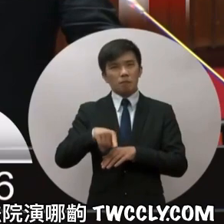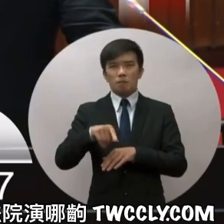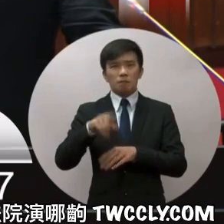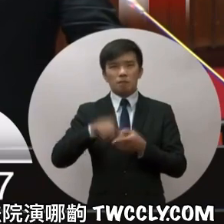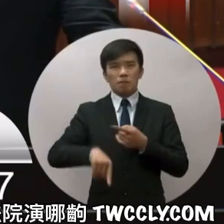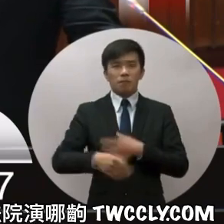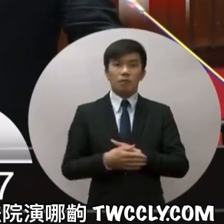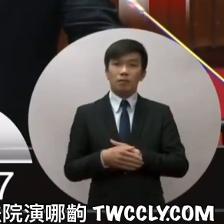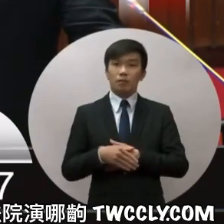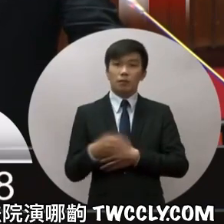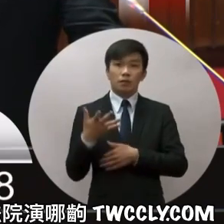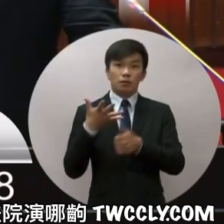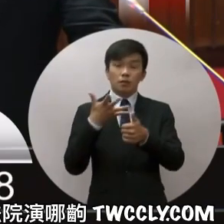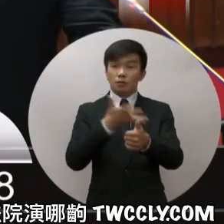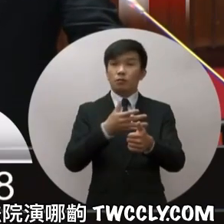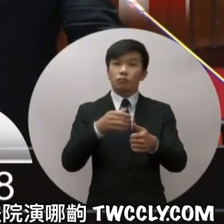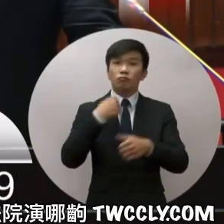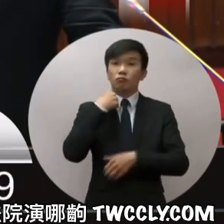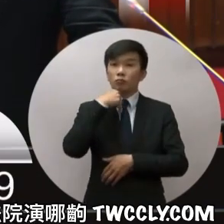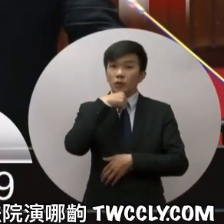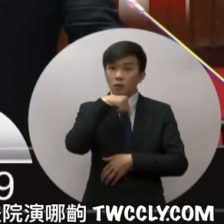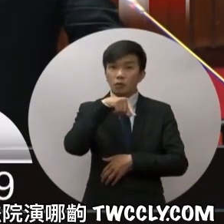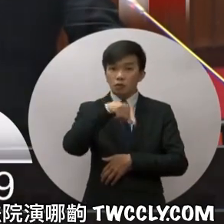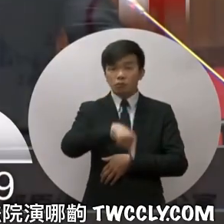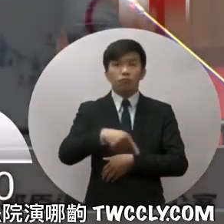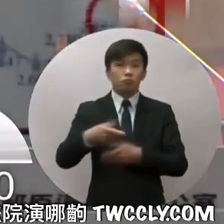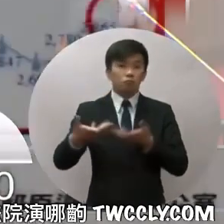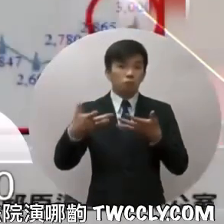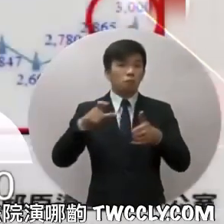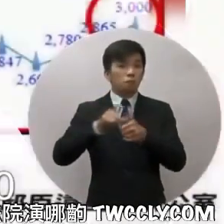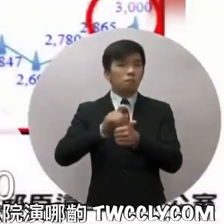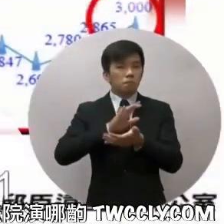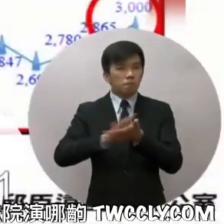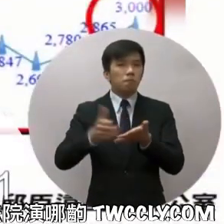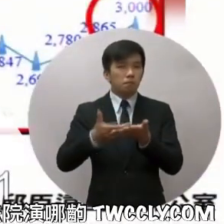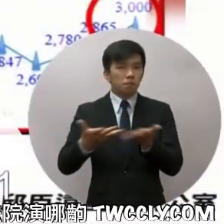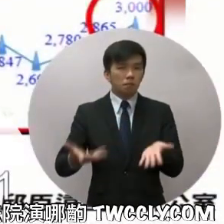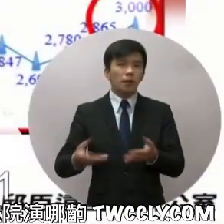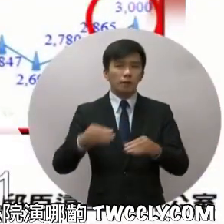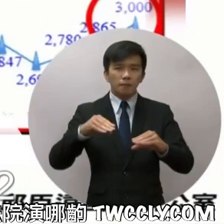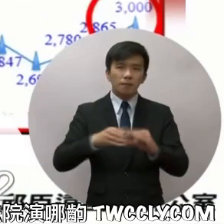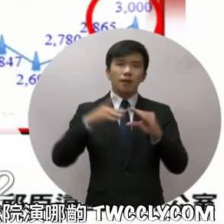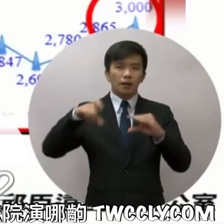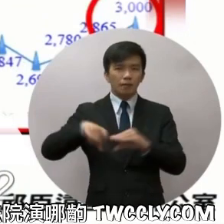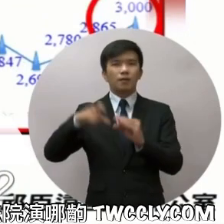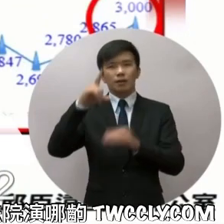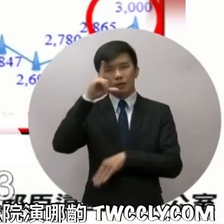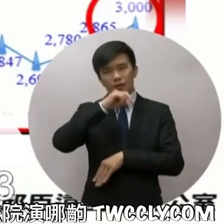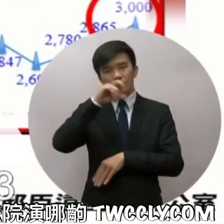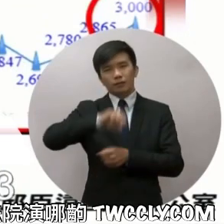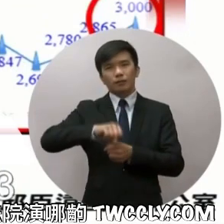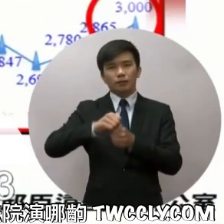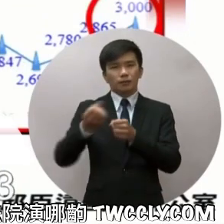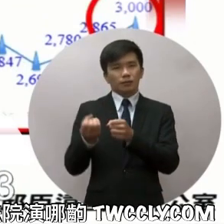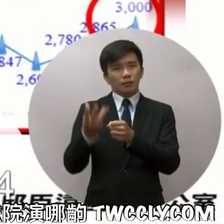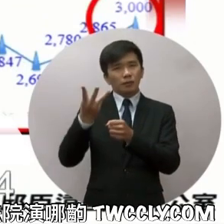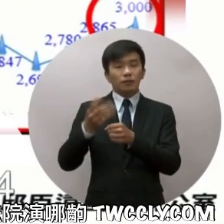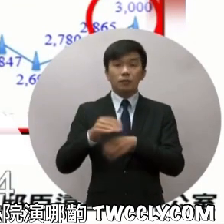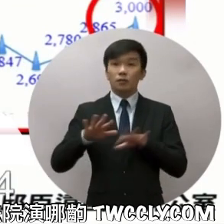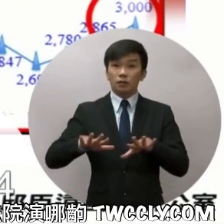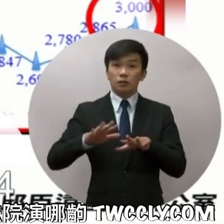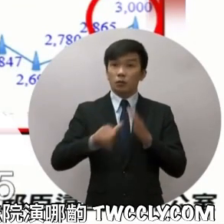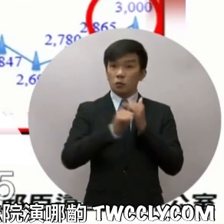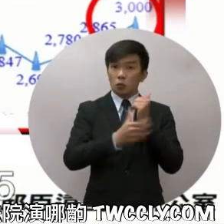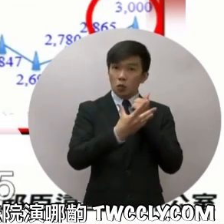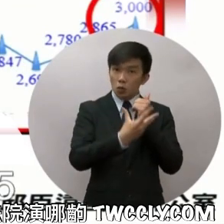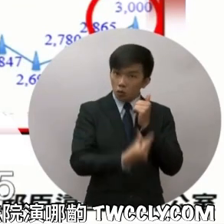請教院長就是說台灣道安問題惡化道路交通事故發生的比例越來越高雖然我們現在是人口下